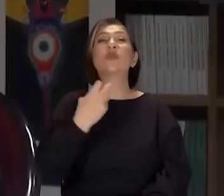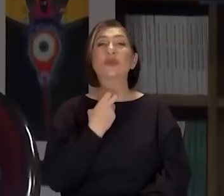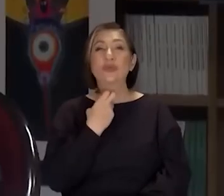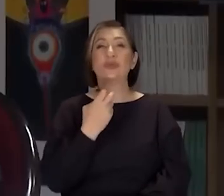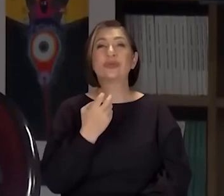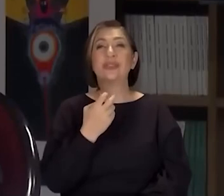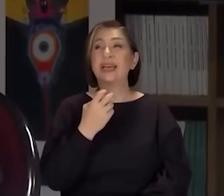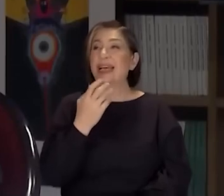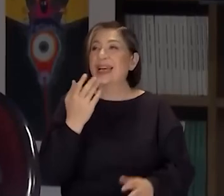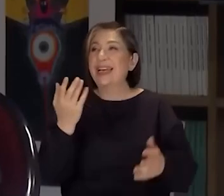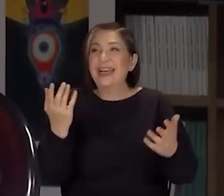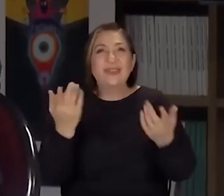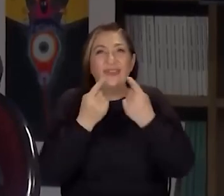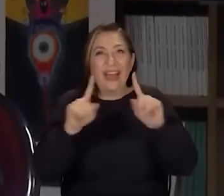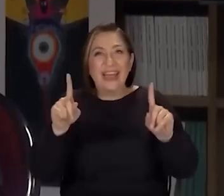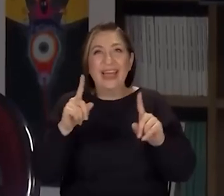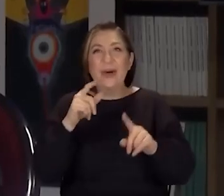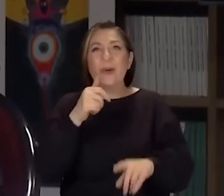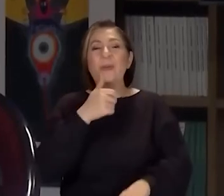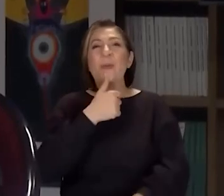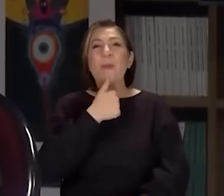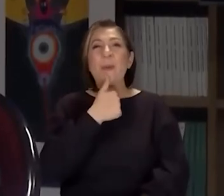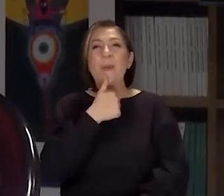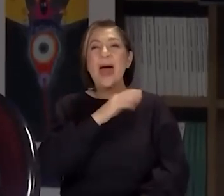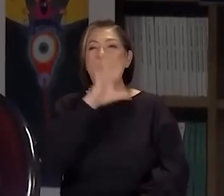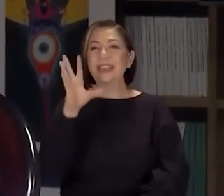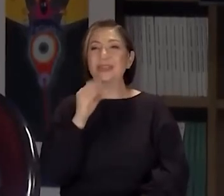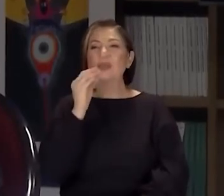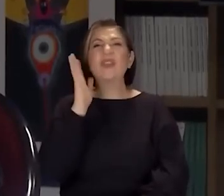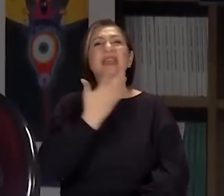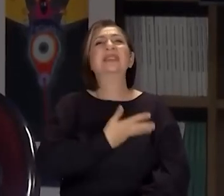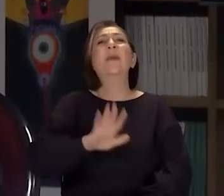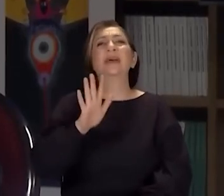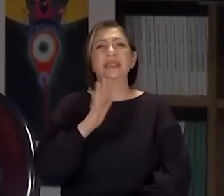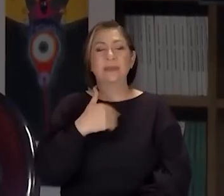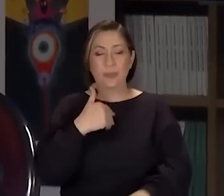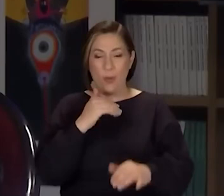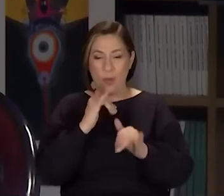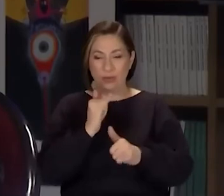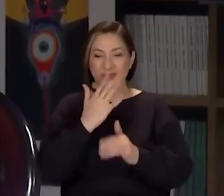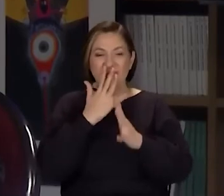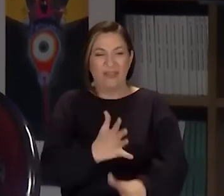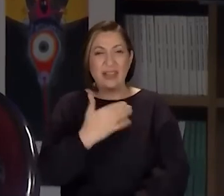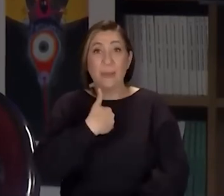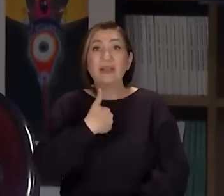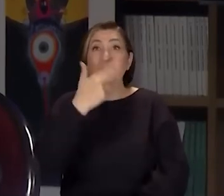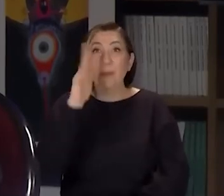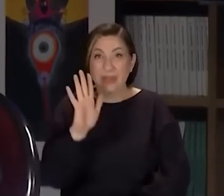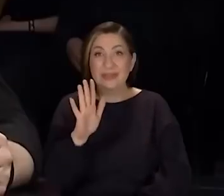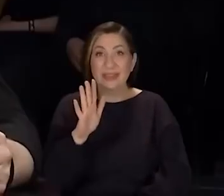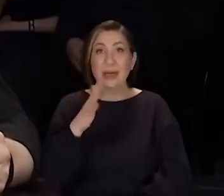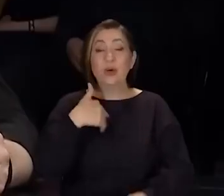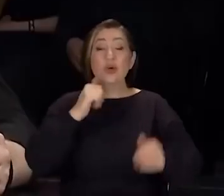için. Çünkü böyle hani babam genelde her şeyi çok fazla sevmez. Benim oyunculuğumdan da nefret eder mesela. O yüzden